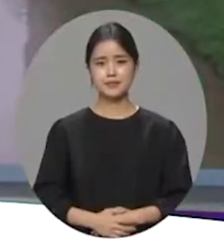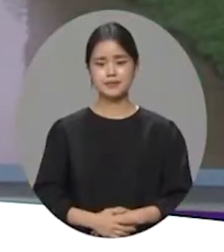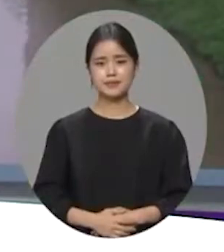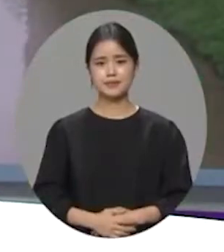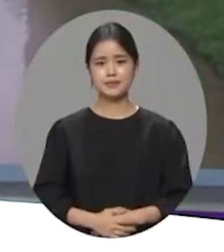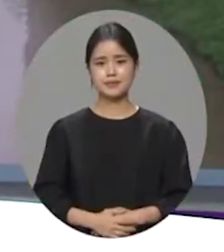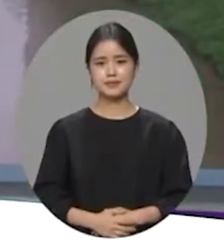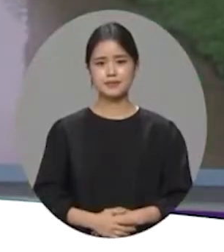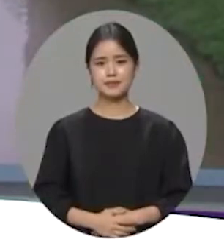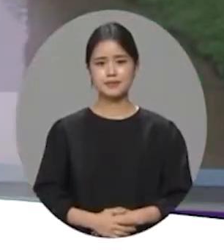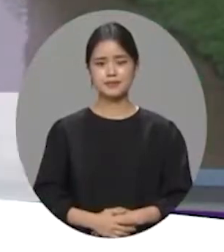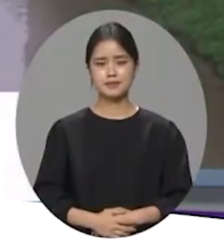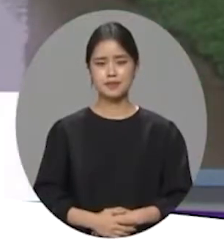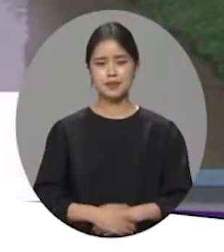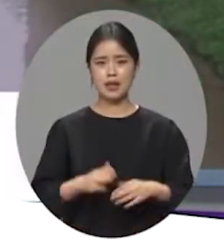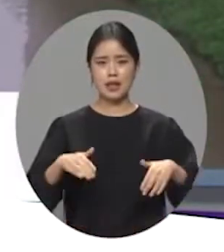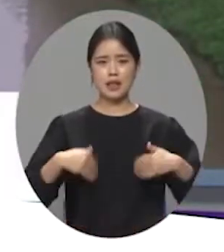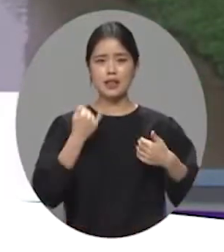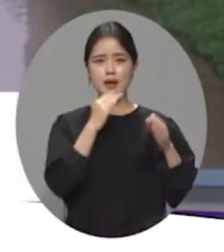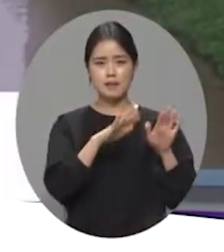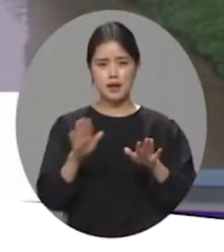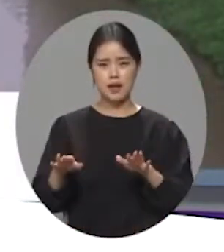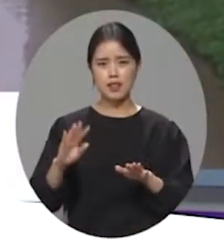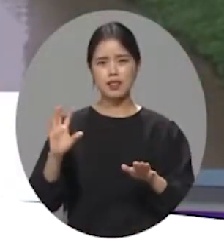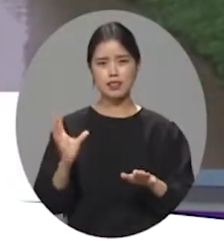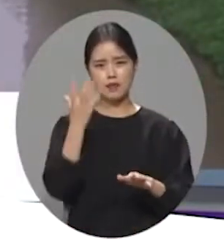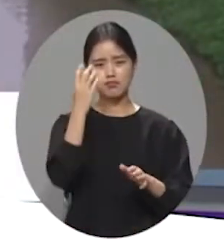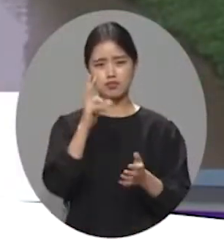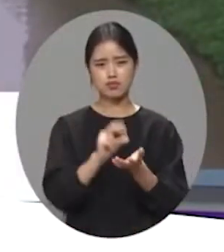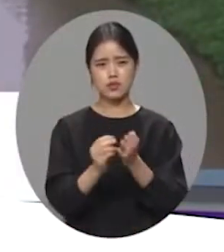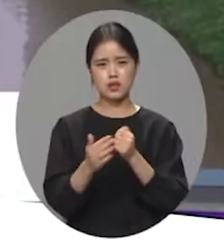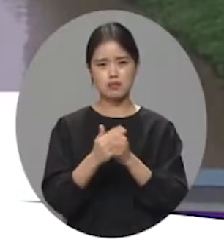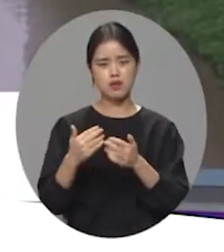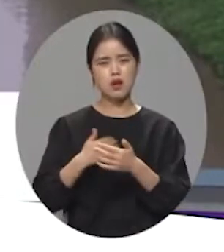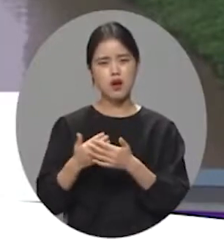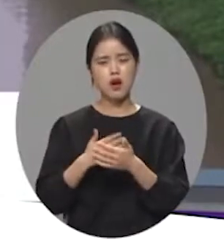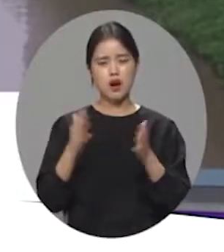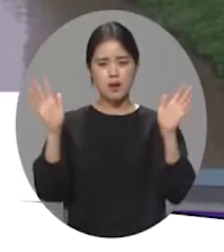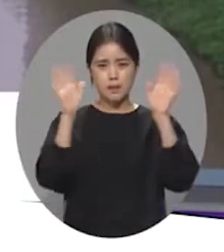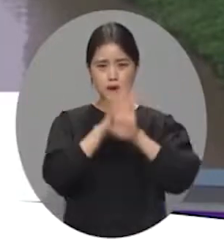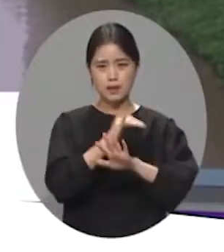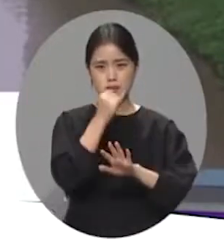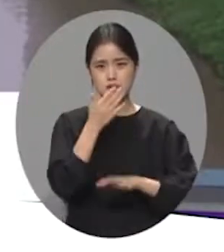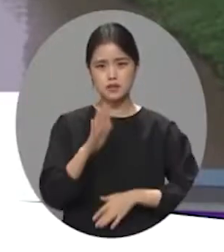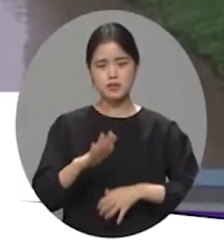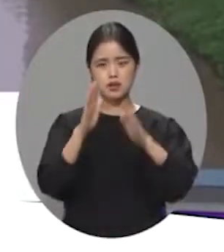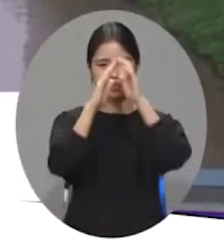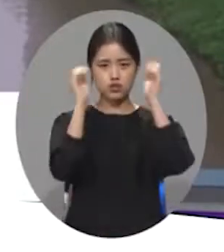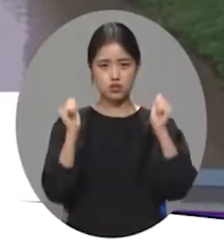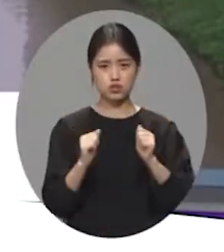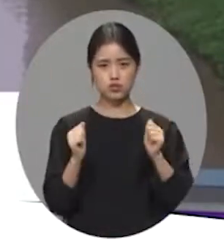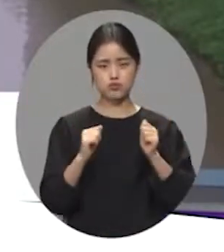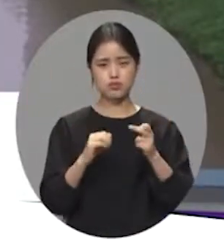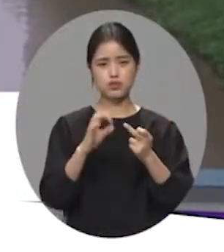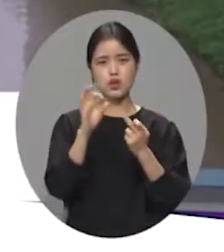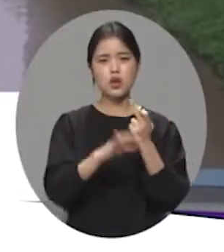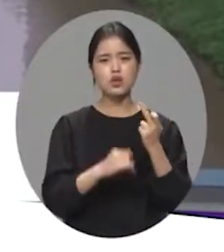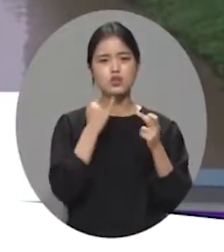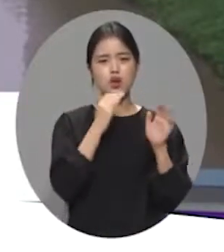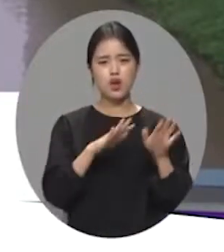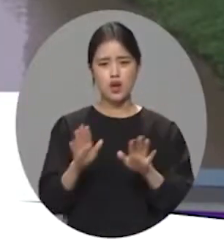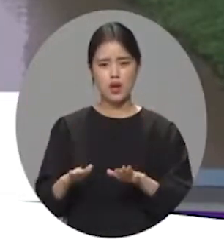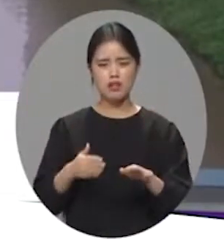다음 소식입니다. 남해안 지역은 태풍 오마이스의 영향으로 초조한 밤을 보냈다면 우리 전북 지역은 서해안에서